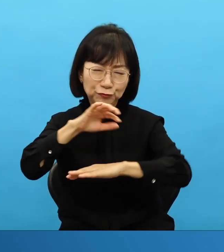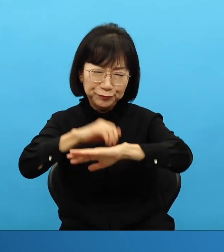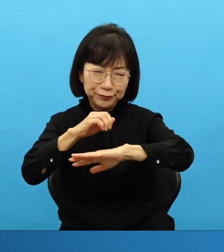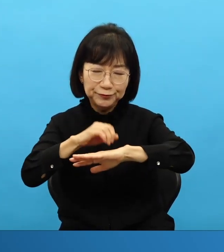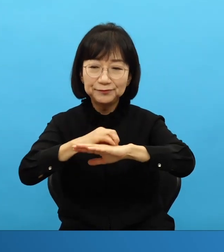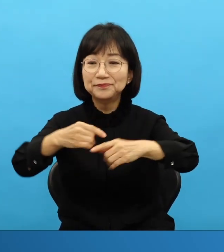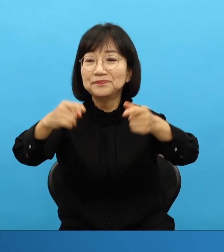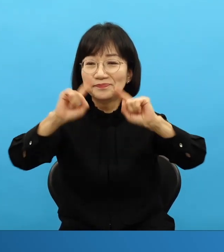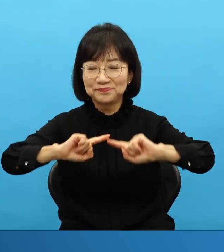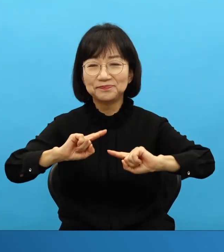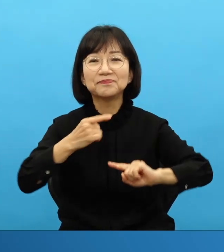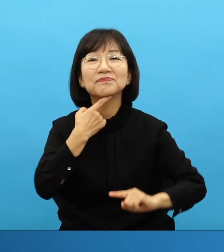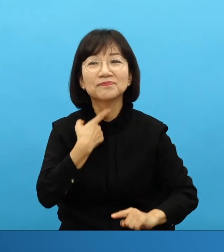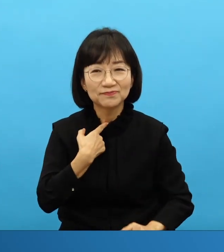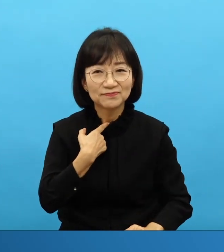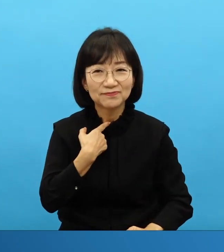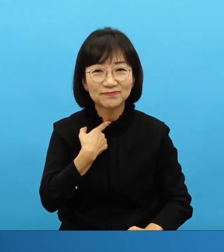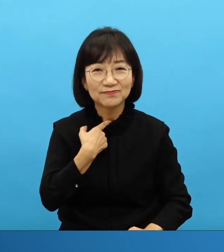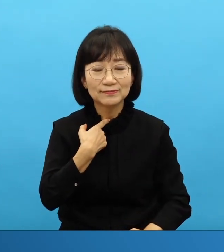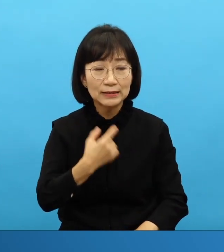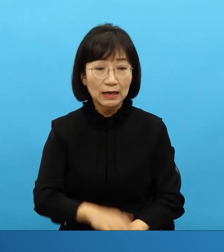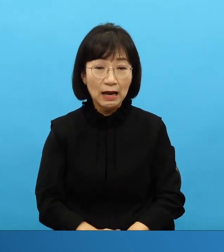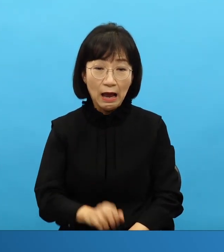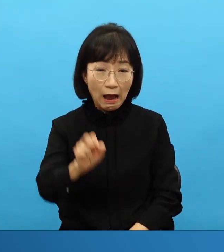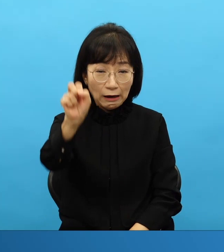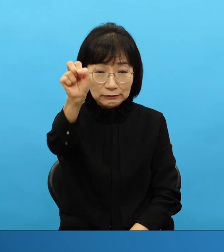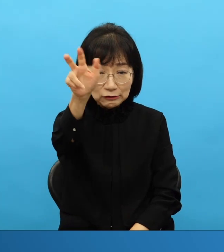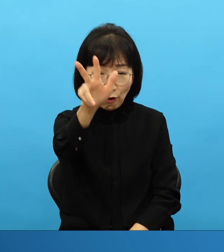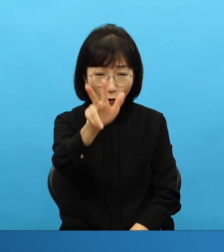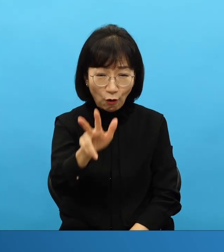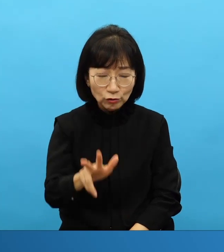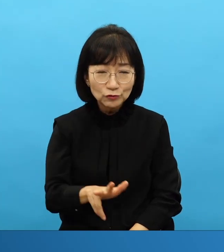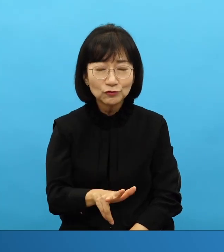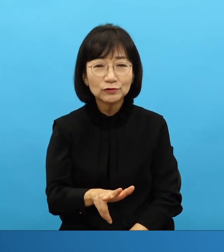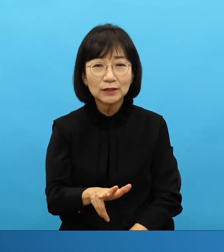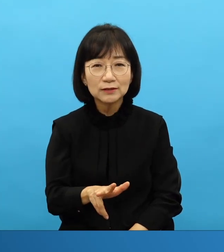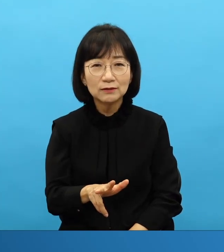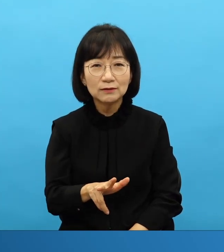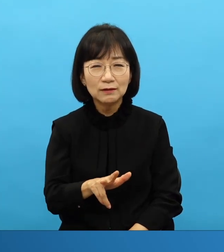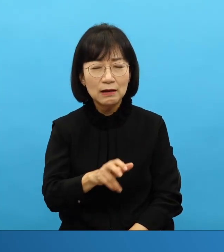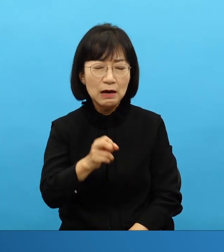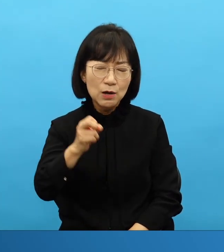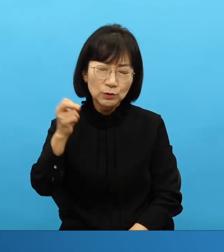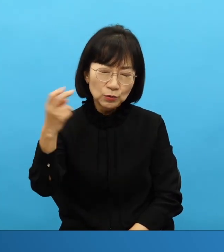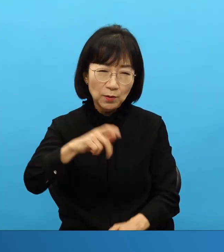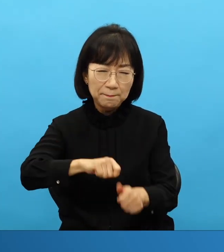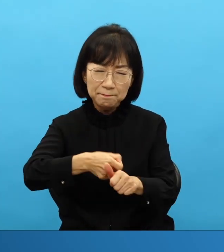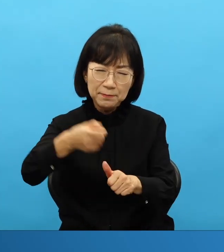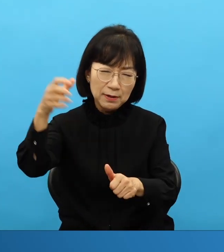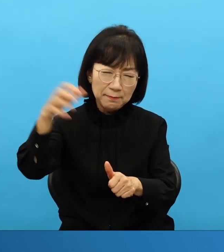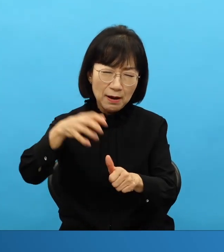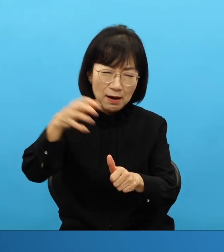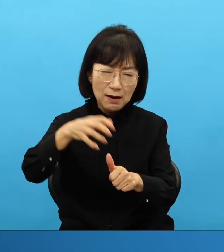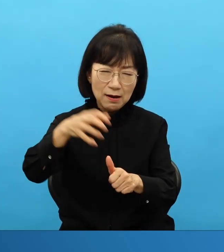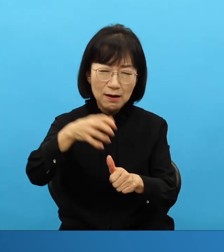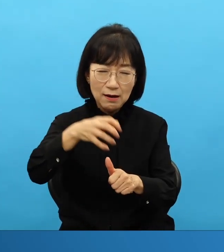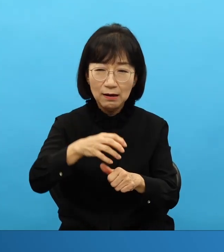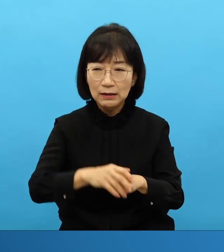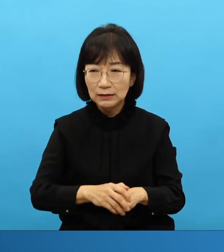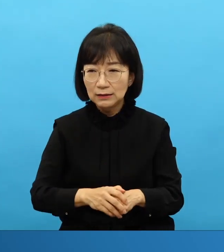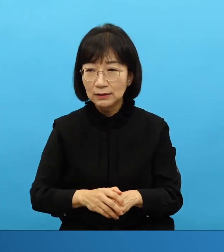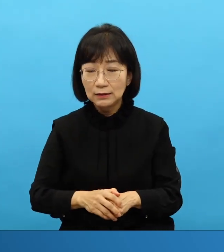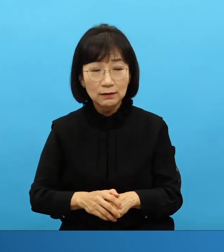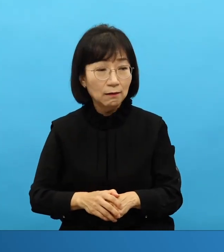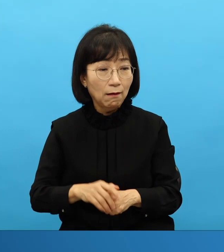练， 전국에서 난리가 또 났습니다. 全国又沸腾了，轰动了。 그러니까 하나님이 또 어디를 문